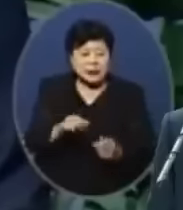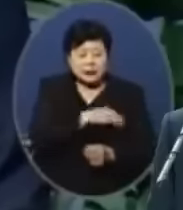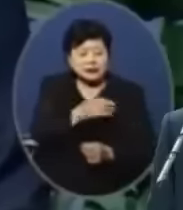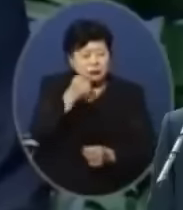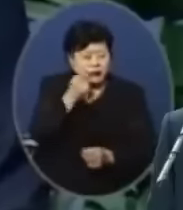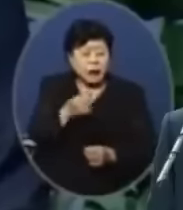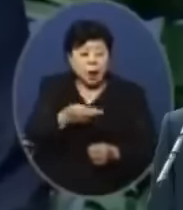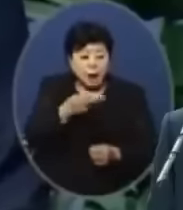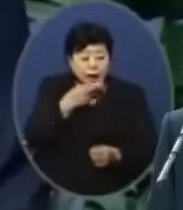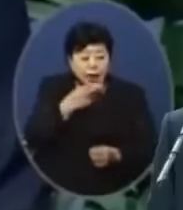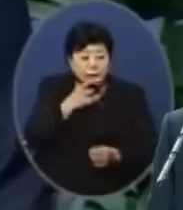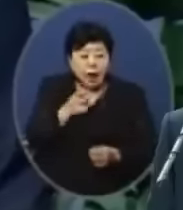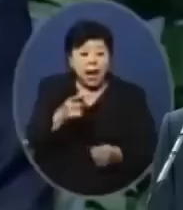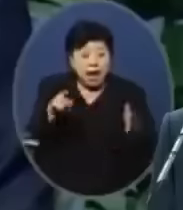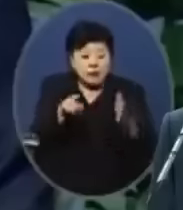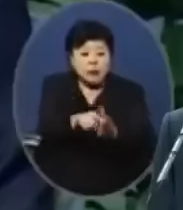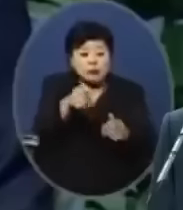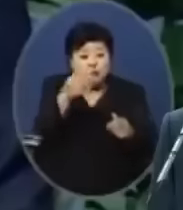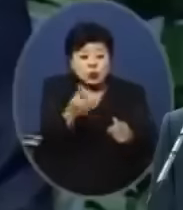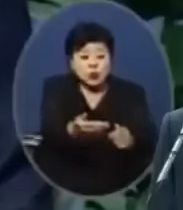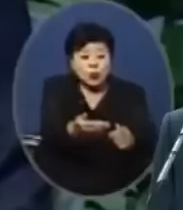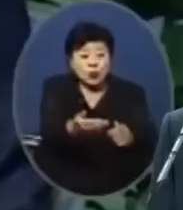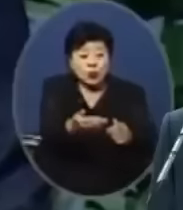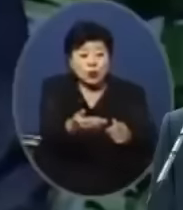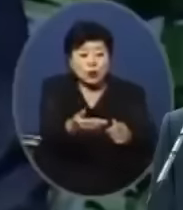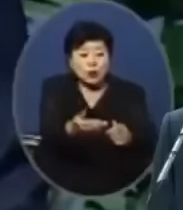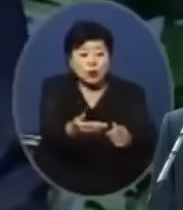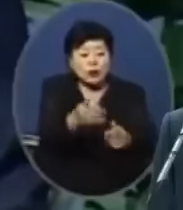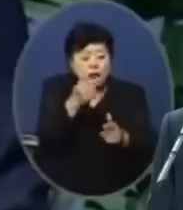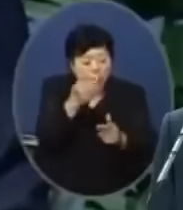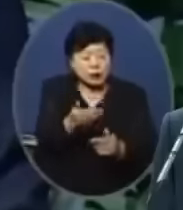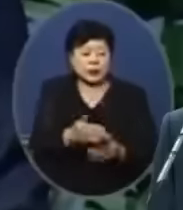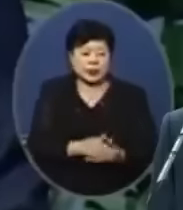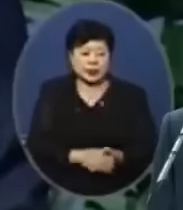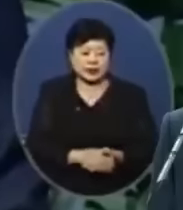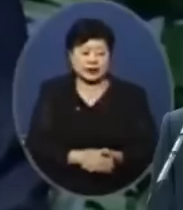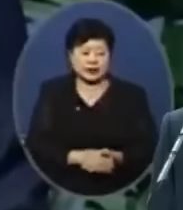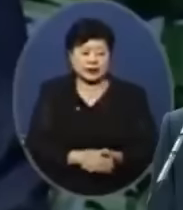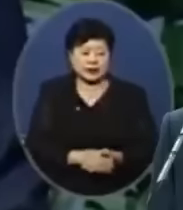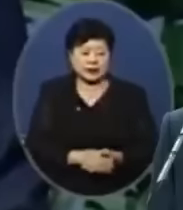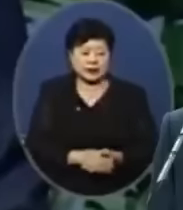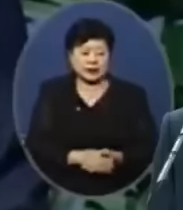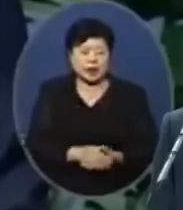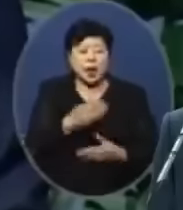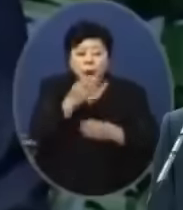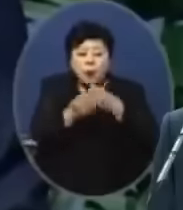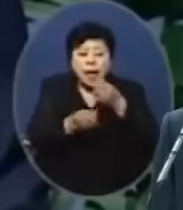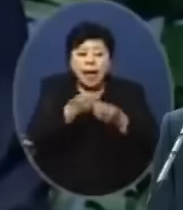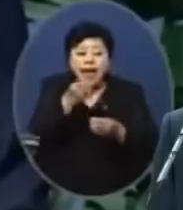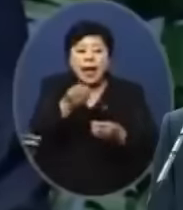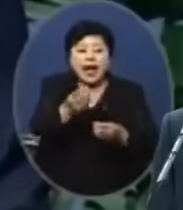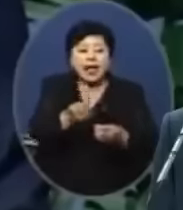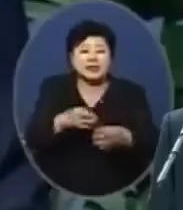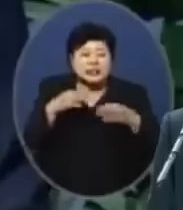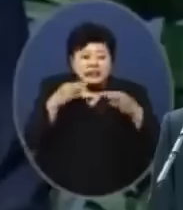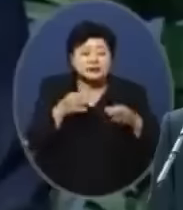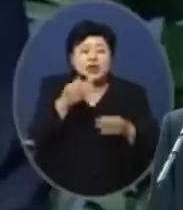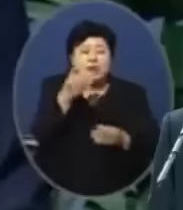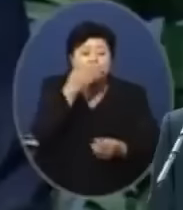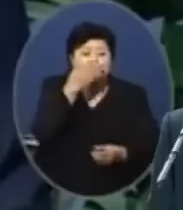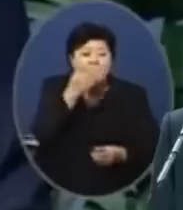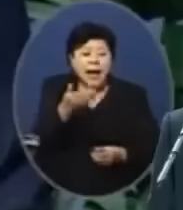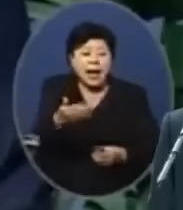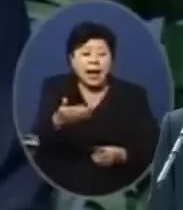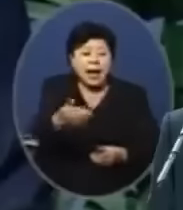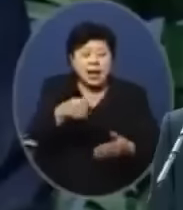자에게 능치 못함이 없다고 믿음을 주시는 것입니다. 그리고 여러분에게 고백한 음성으로 고백할 수